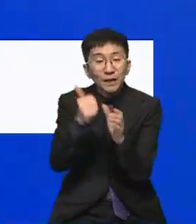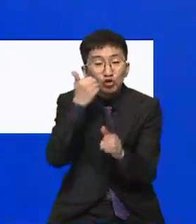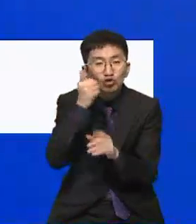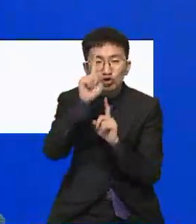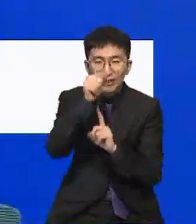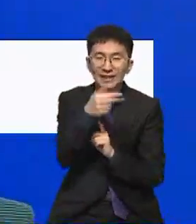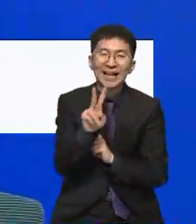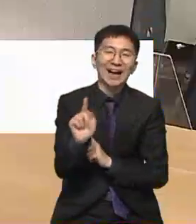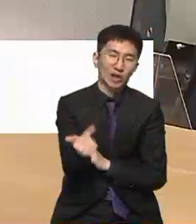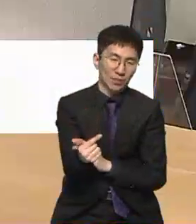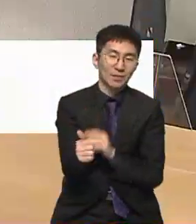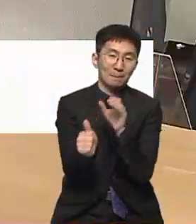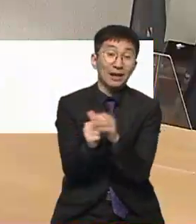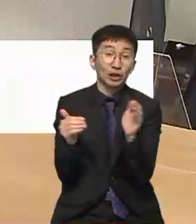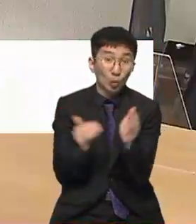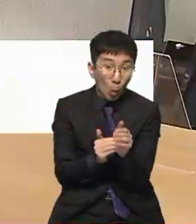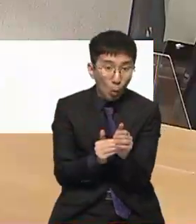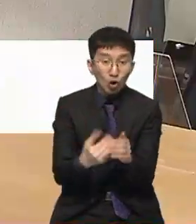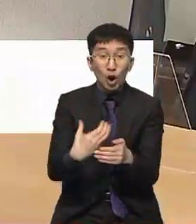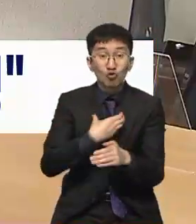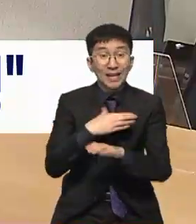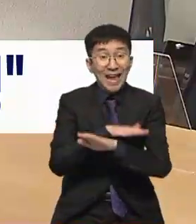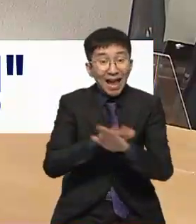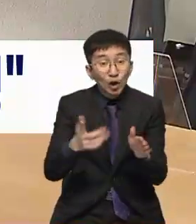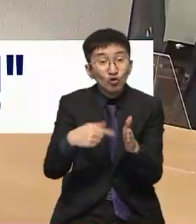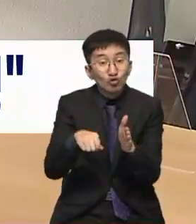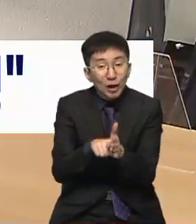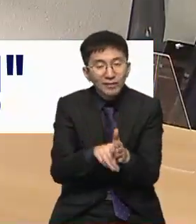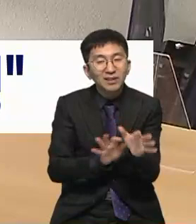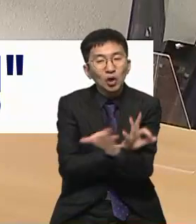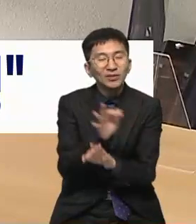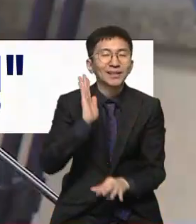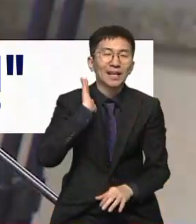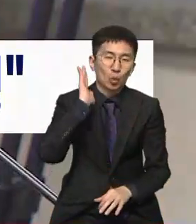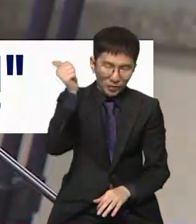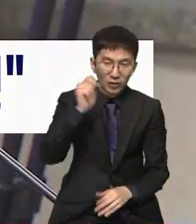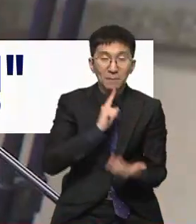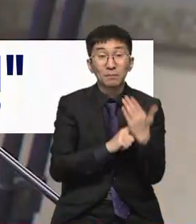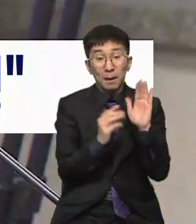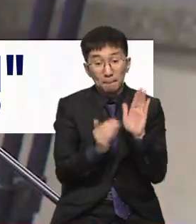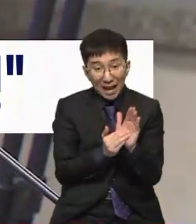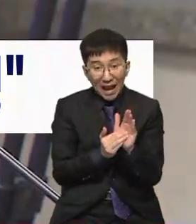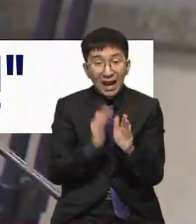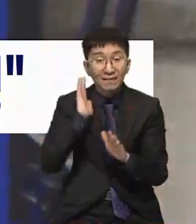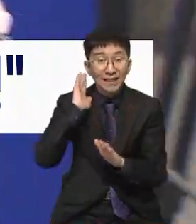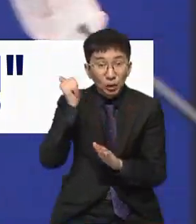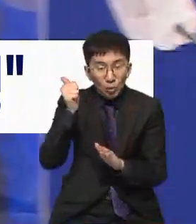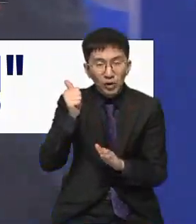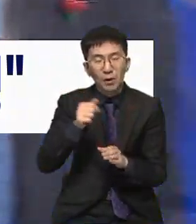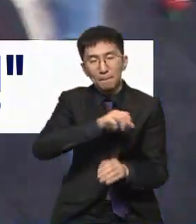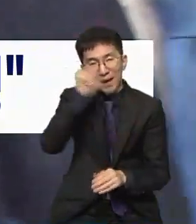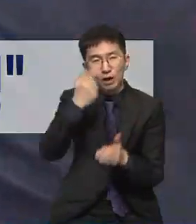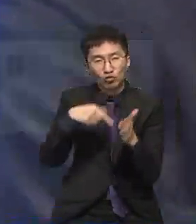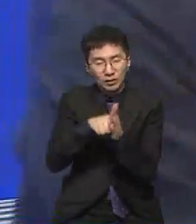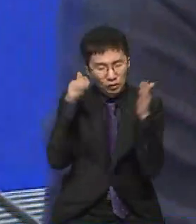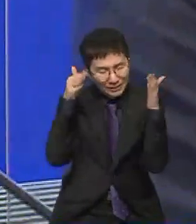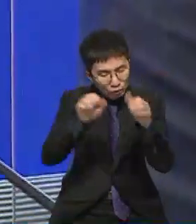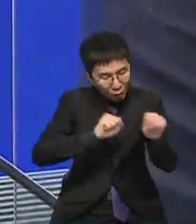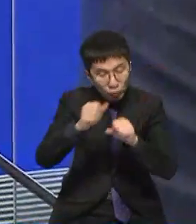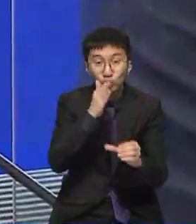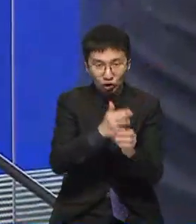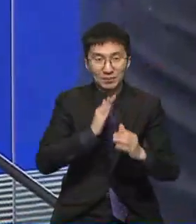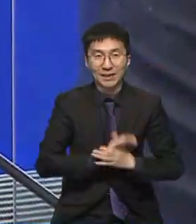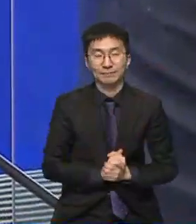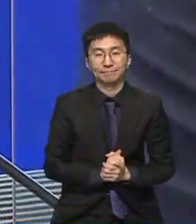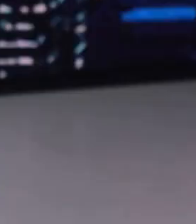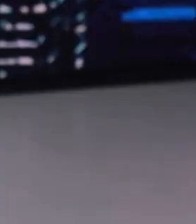선임하고 위기에 강한 유능한 경제 대통령을 슬로건으로 추가하면서 대선 총력 체제에 돌입했습니다. SBS